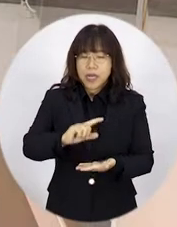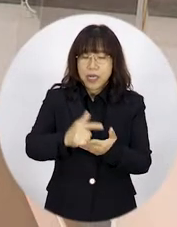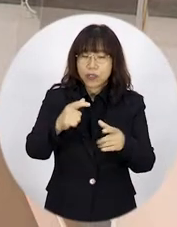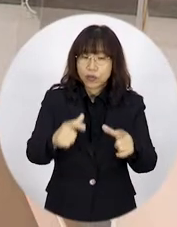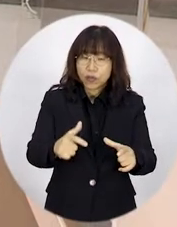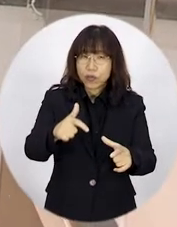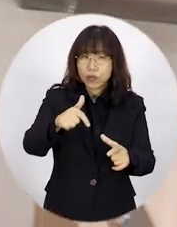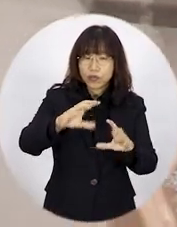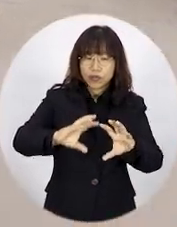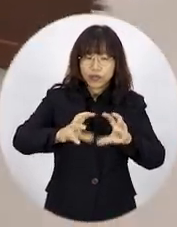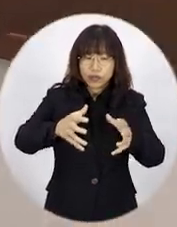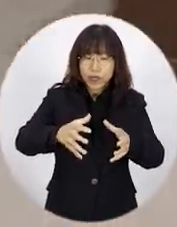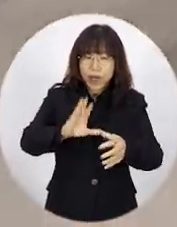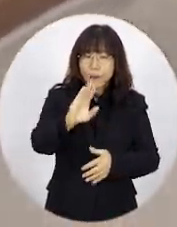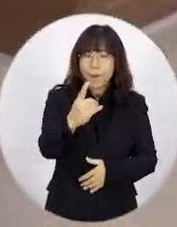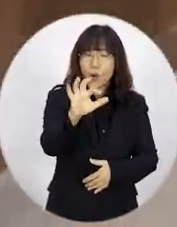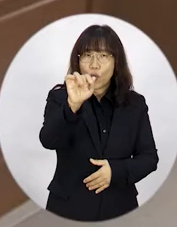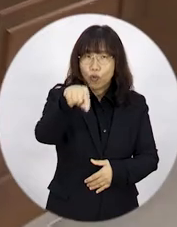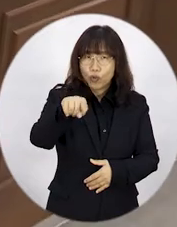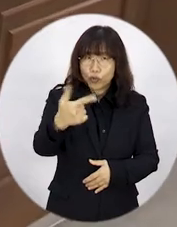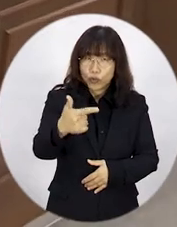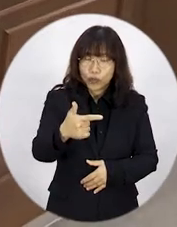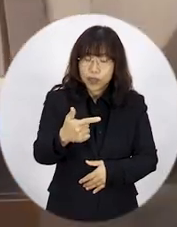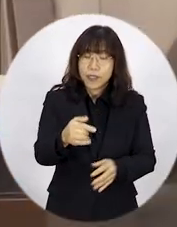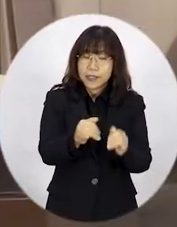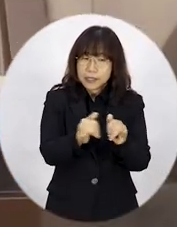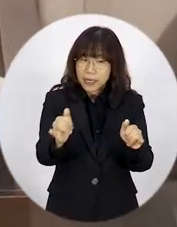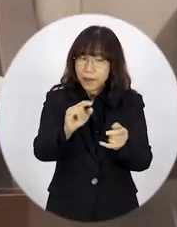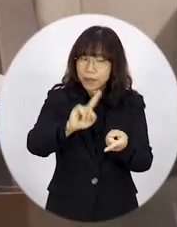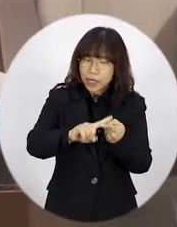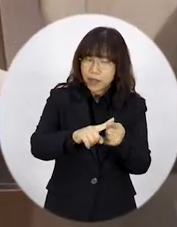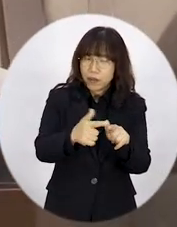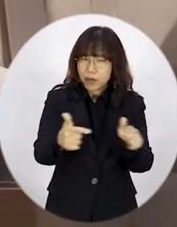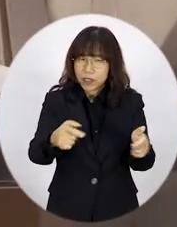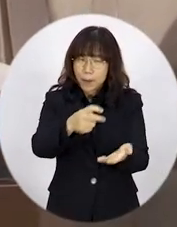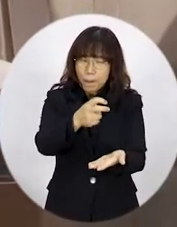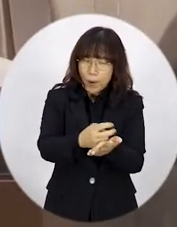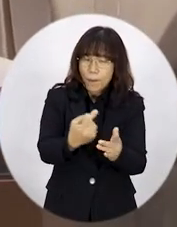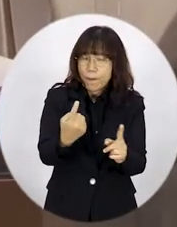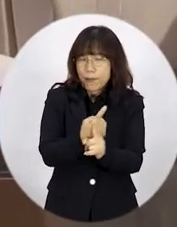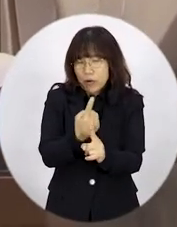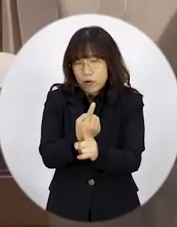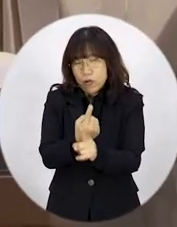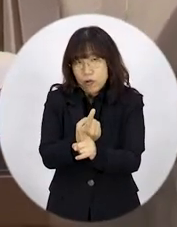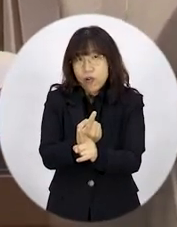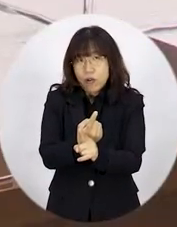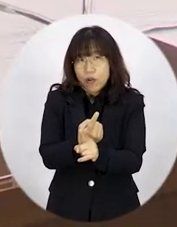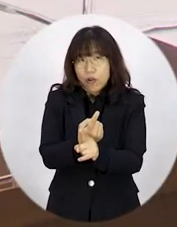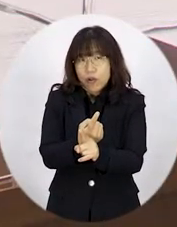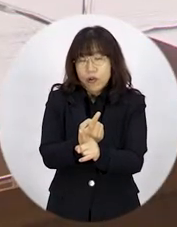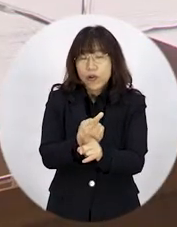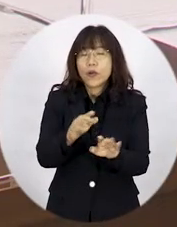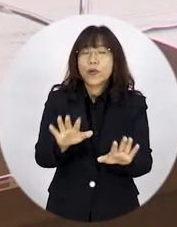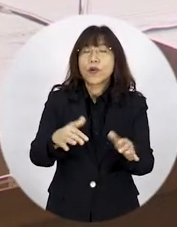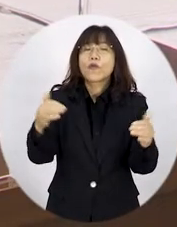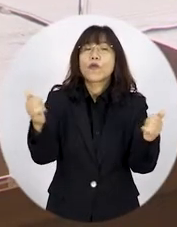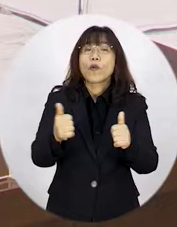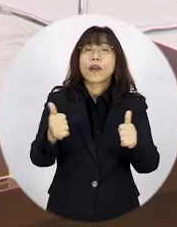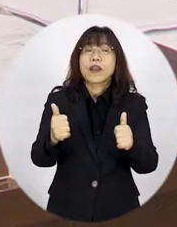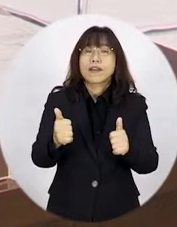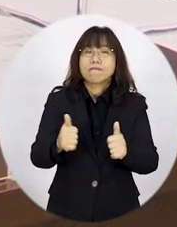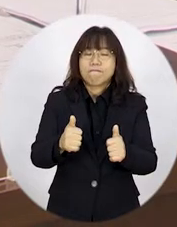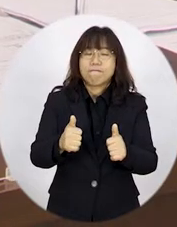서울특별시 강서구 국가보훈대상자 예우 및 지원에 관한 조례 일부 개정 조례안 등의 안건도 의결되는 등